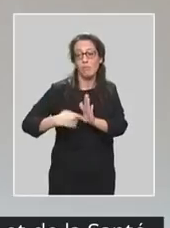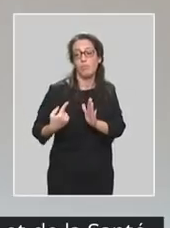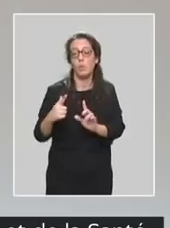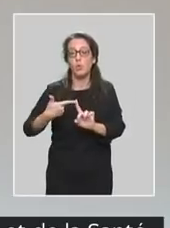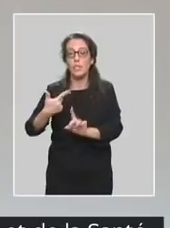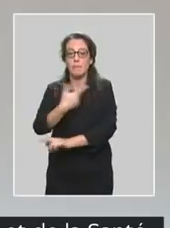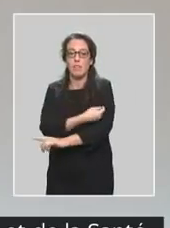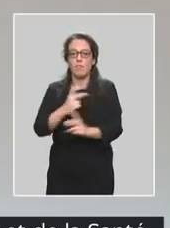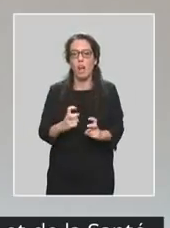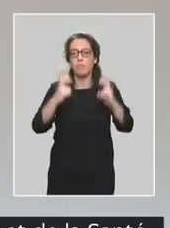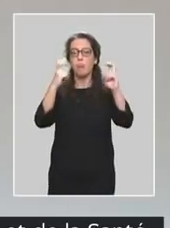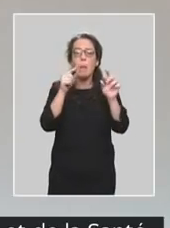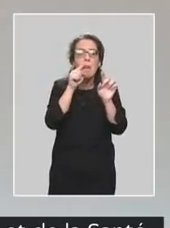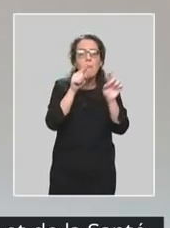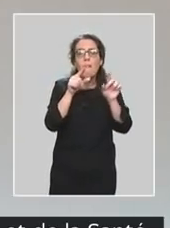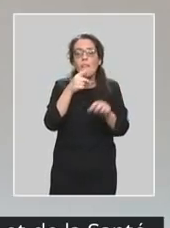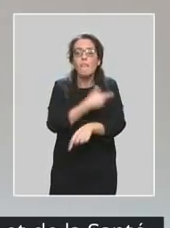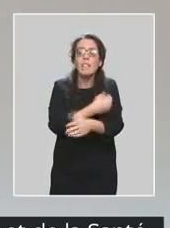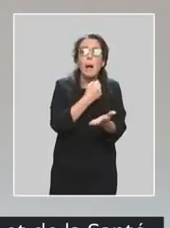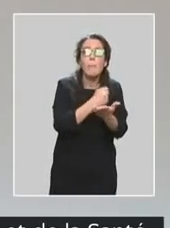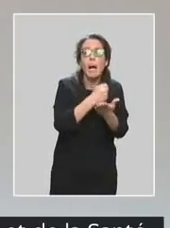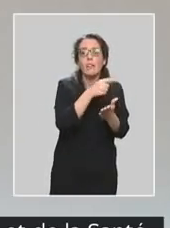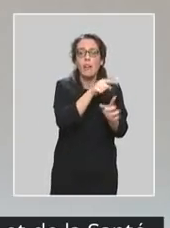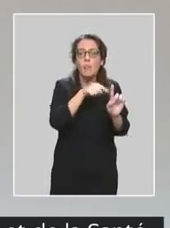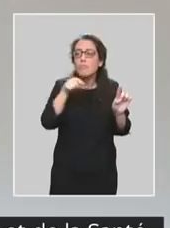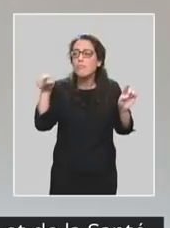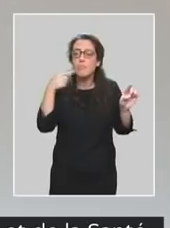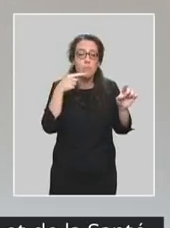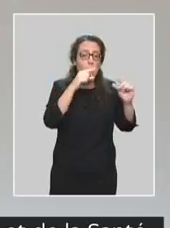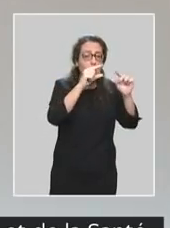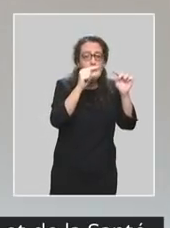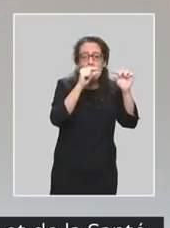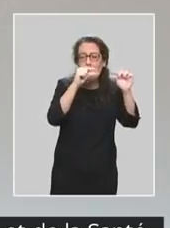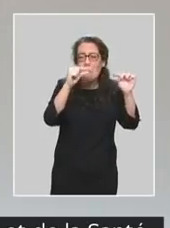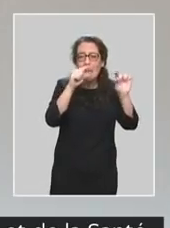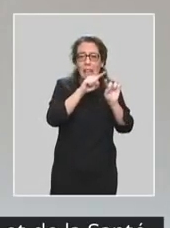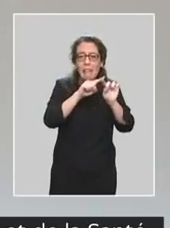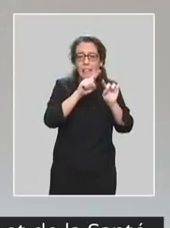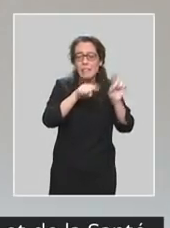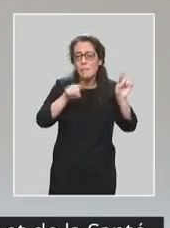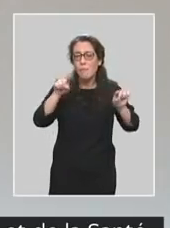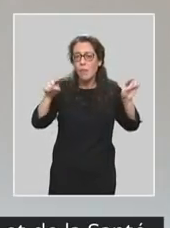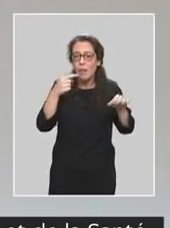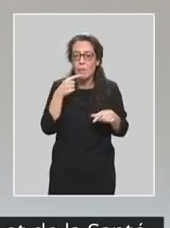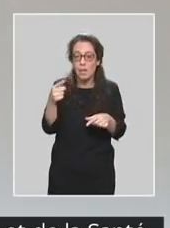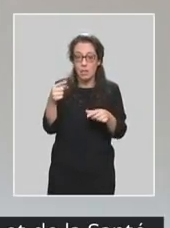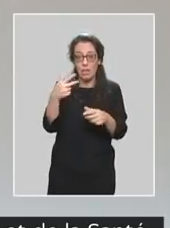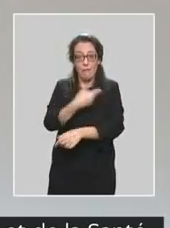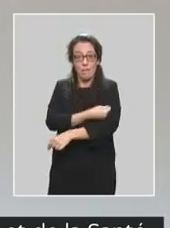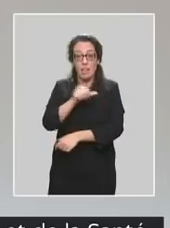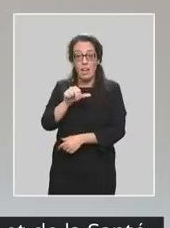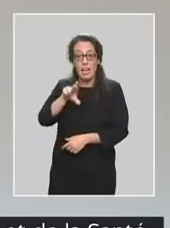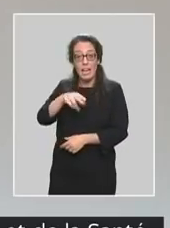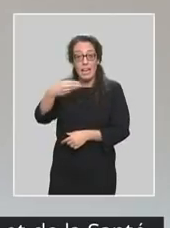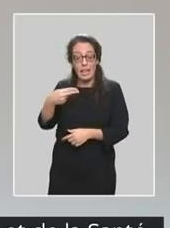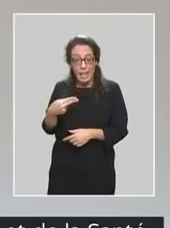ça va se jouer à plus ou moins 1 ou 2%. Tous les vaccins qui sont disponibles, les vaccins ARN messagers qui sont disponibles pour le rappel de vaccination, sont aussi efficaces